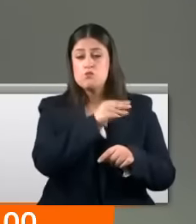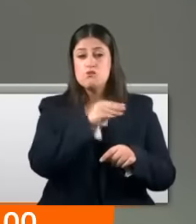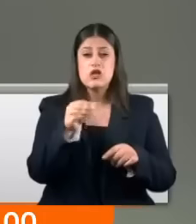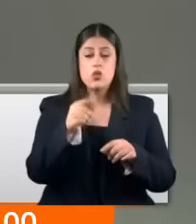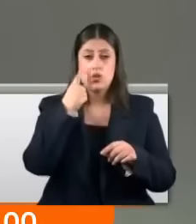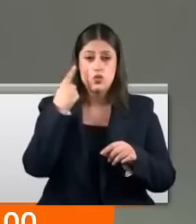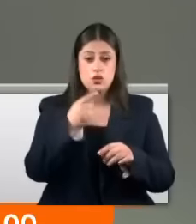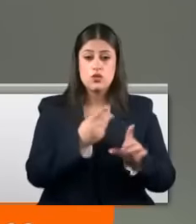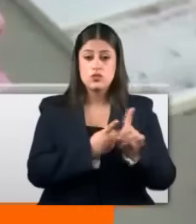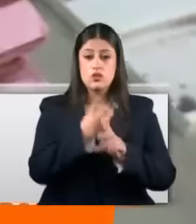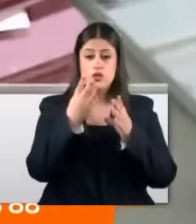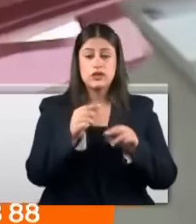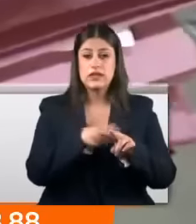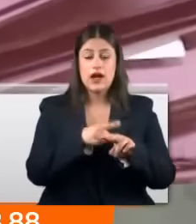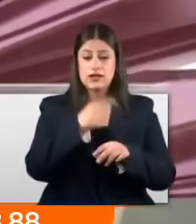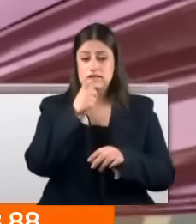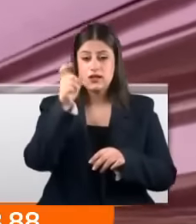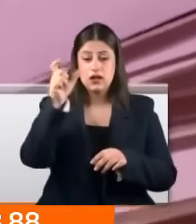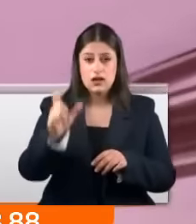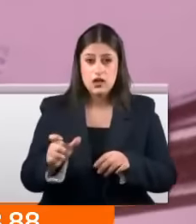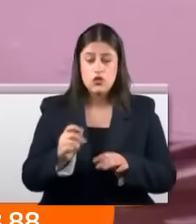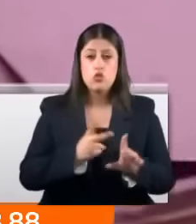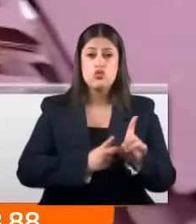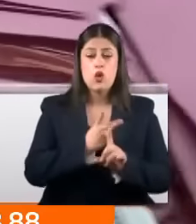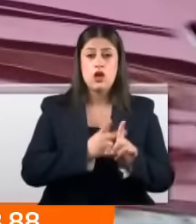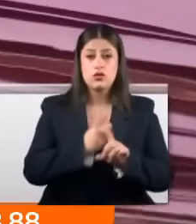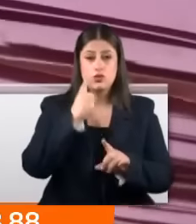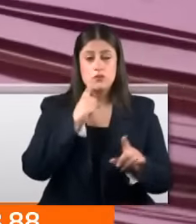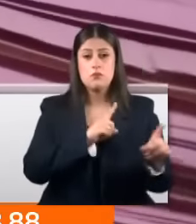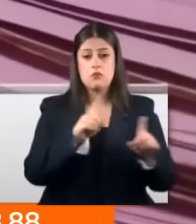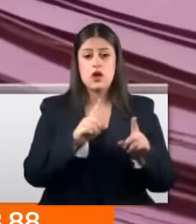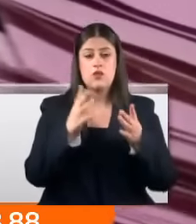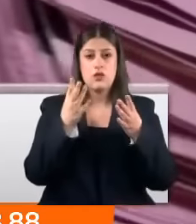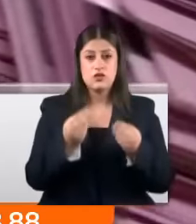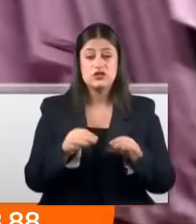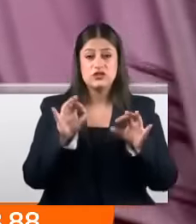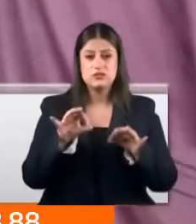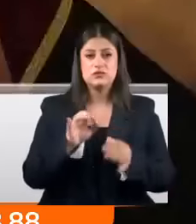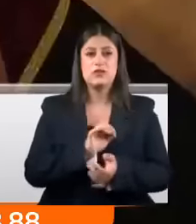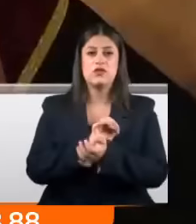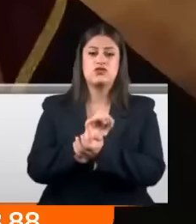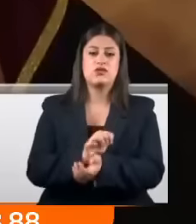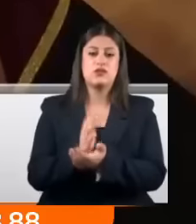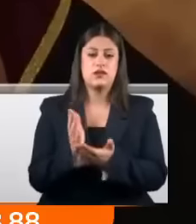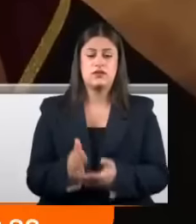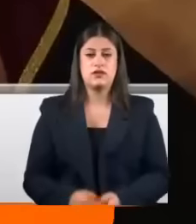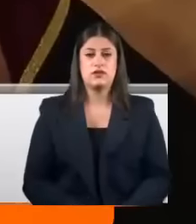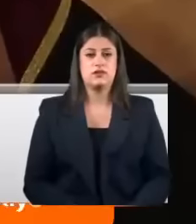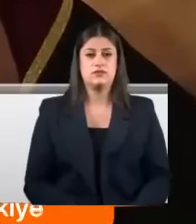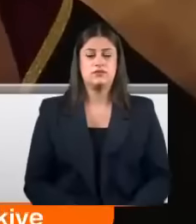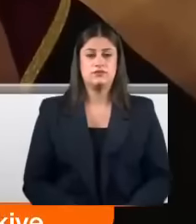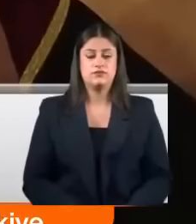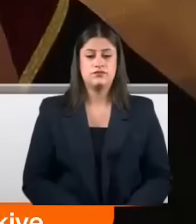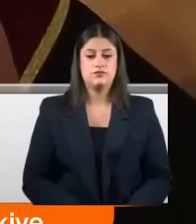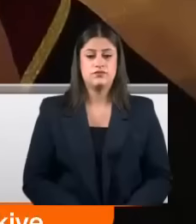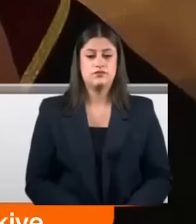Yasin Yalçınkaya ise nitelikli dolandırıcılıkla yargılandı. Şimdi cezaevinde. 2000-3000 adet dosyası olduğu